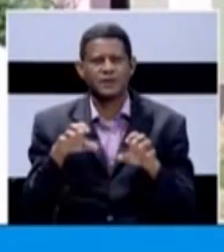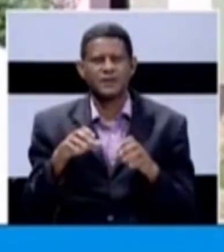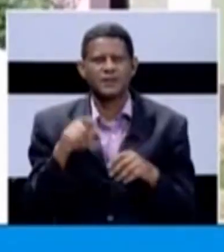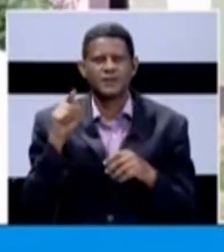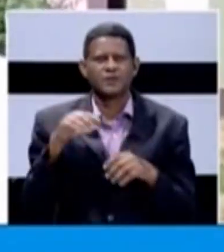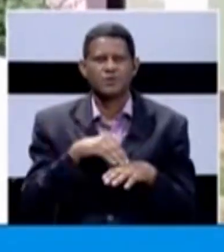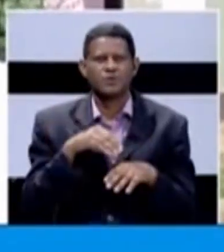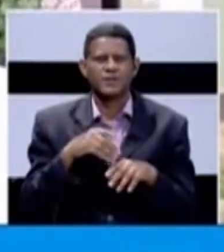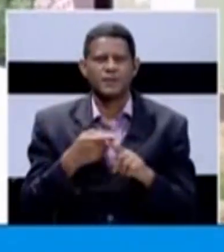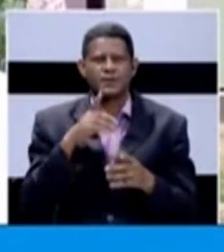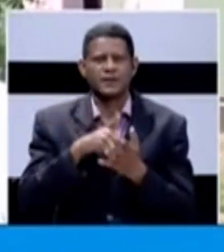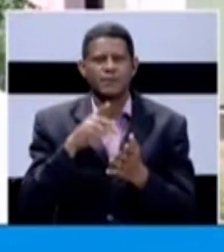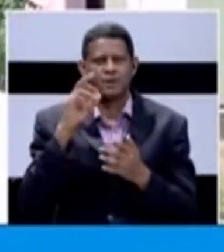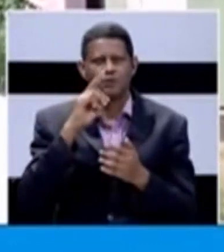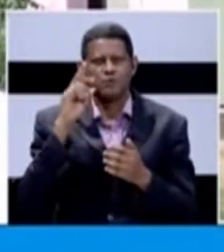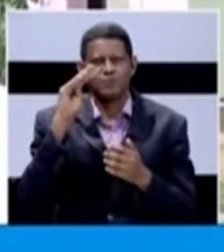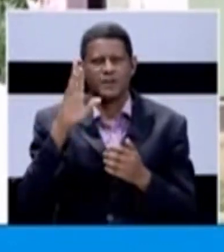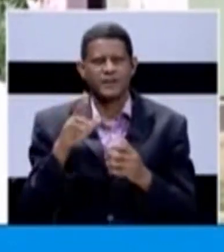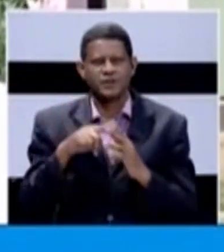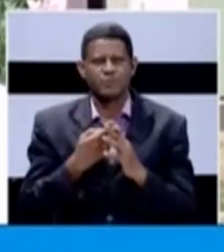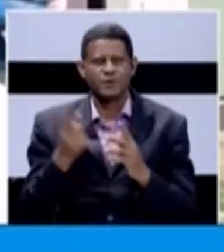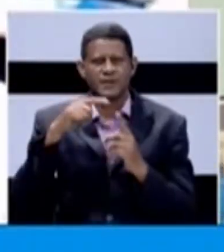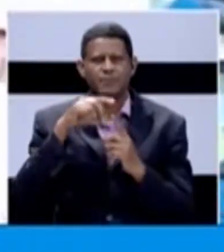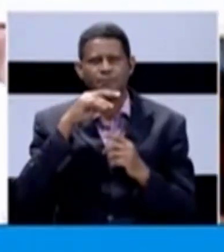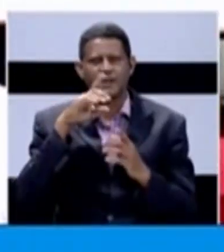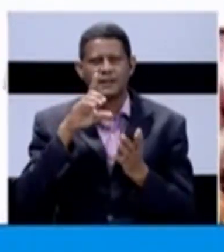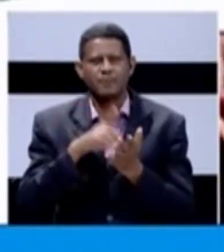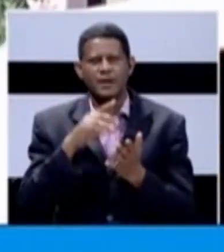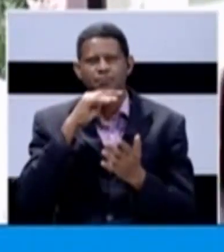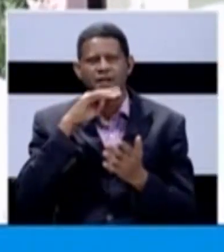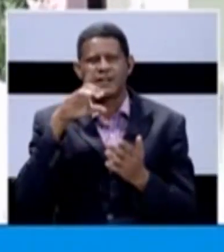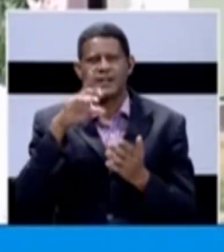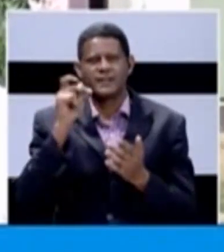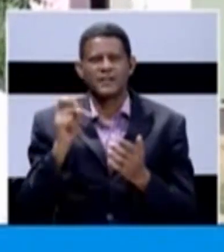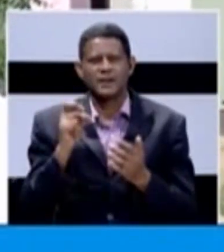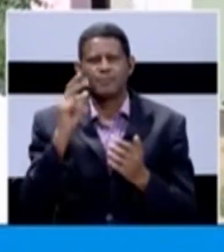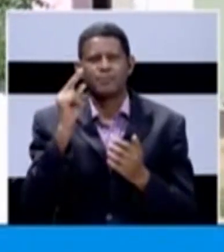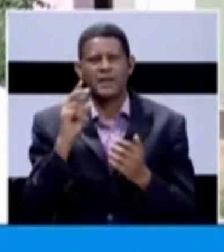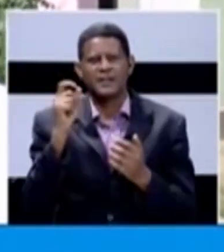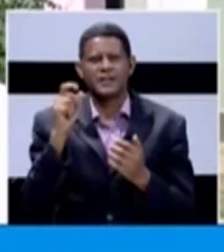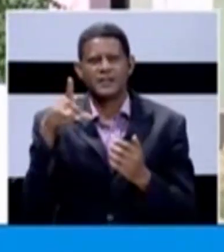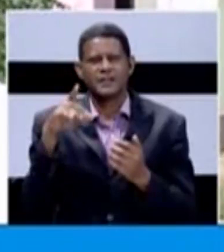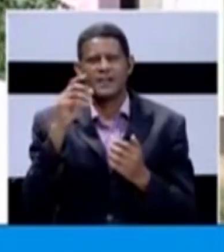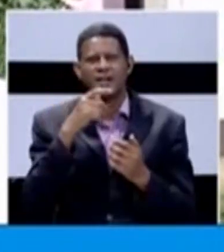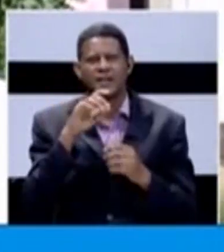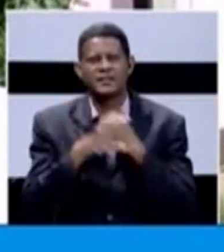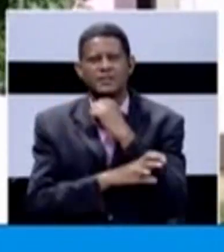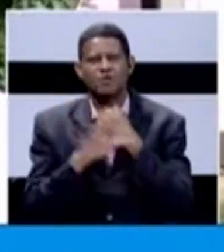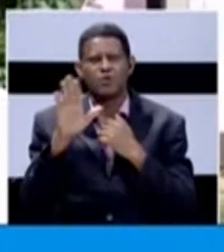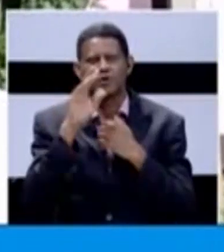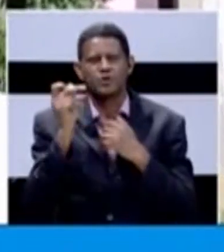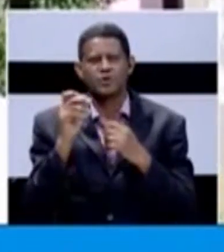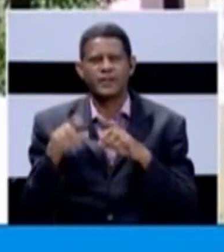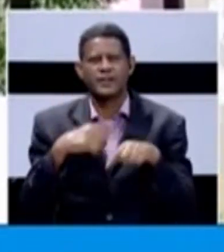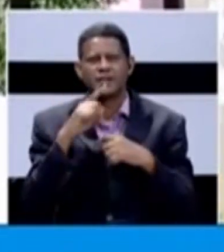ጎስጓስ ካብ ከተማ ሕመራ ጀሚሩ ክሳብ ከተማ ማይካድራ ስካብ ዳንሻ ብዓኸር ሒዝካ ዘሎ ስካብ ዓዲጎሹ ጌርና ኢና ጠቕላላ